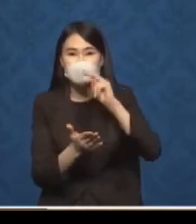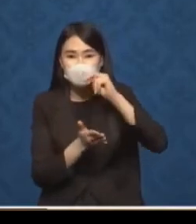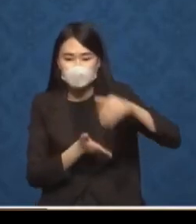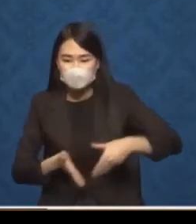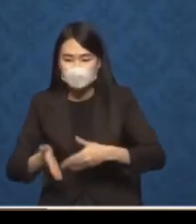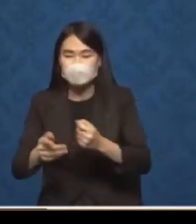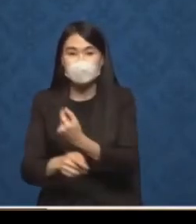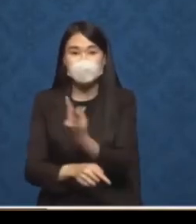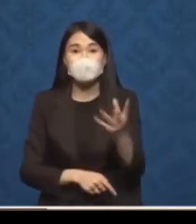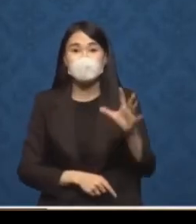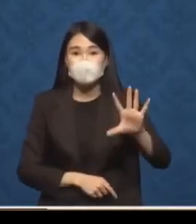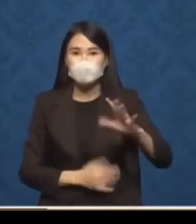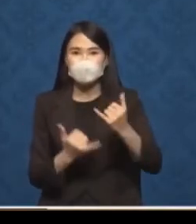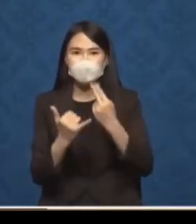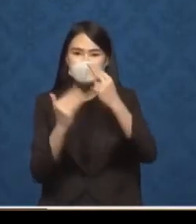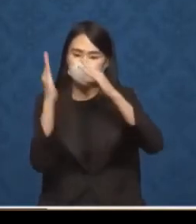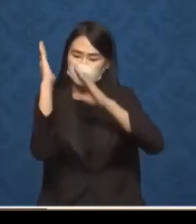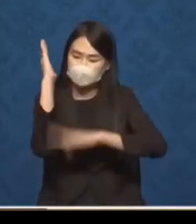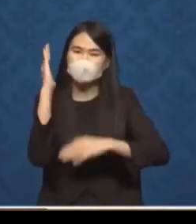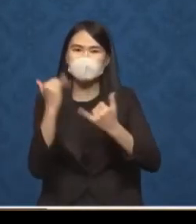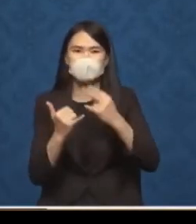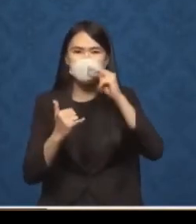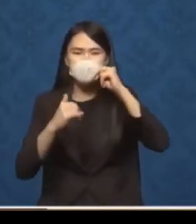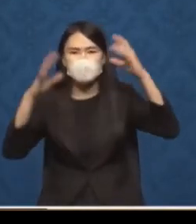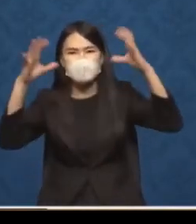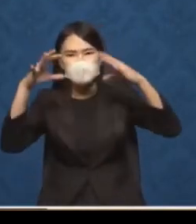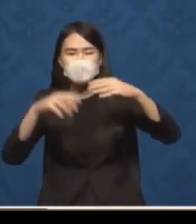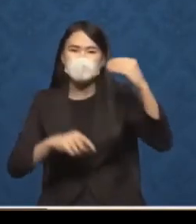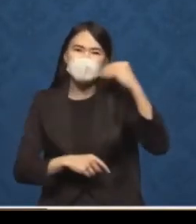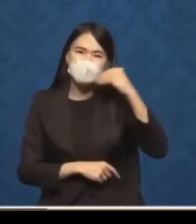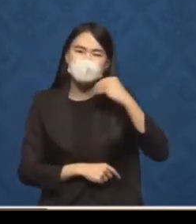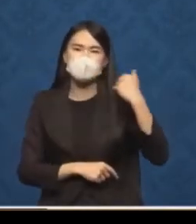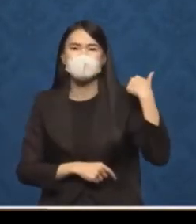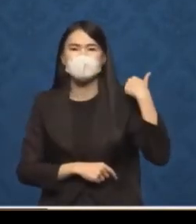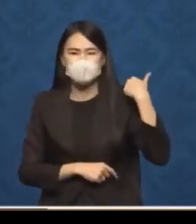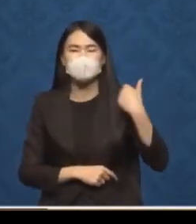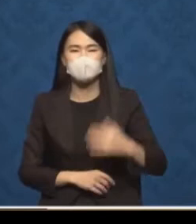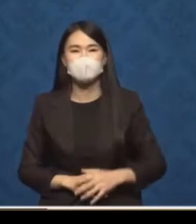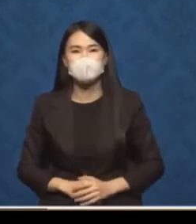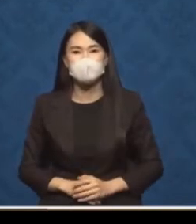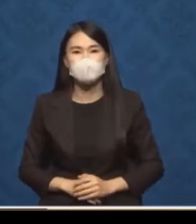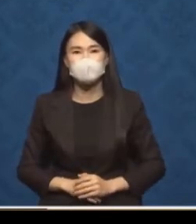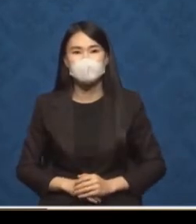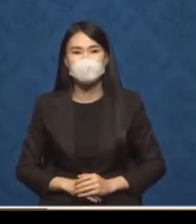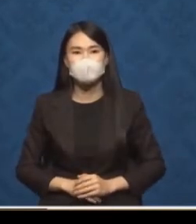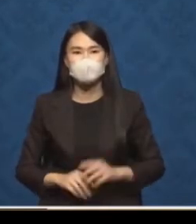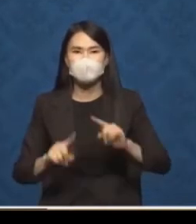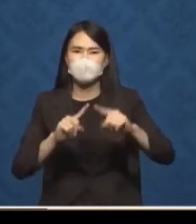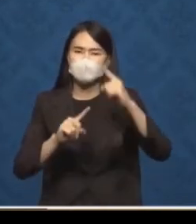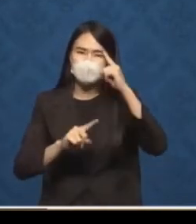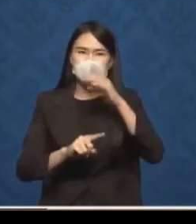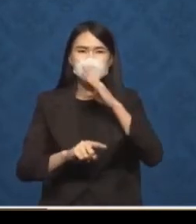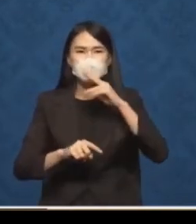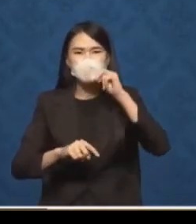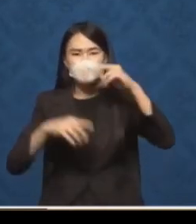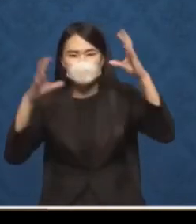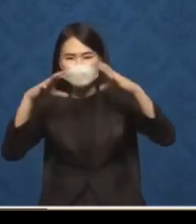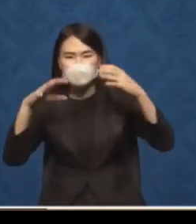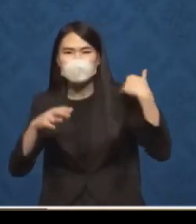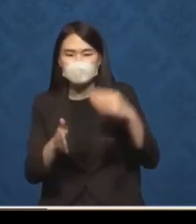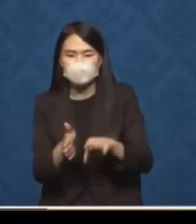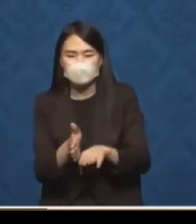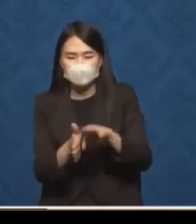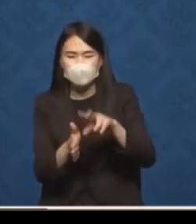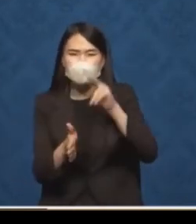คใต้ของเราเนี่ยก็มีปริมาณน้ำฝนค่อนข้างมากแต่ก็ยังขาดแคลนน้ำเ